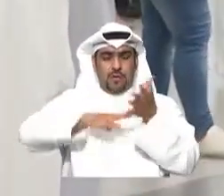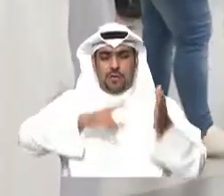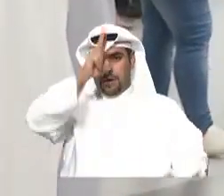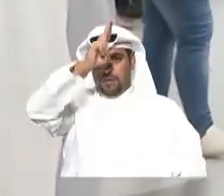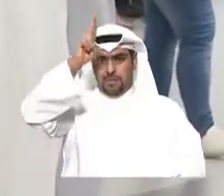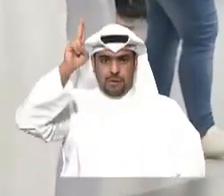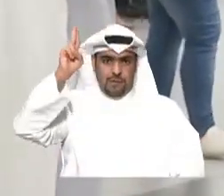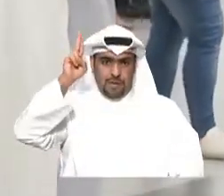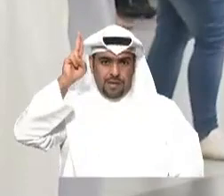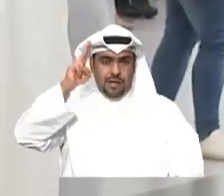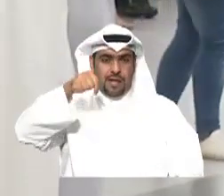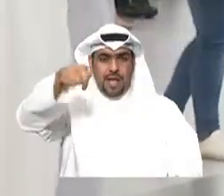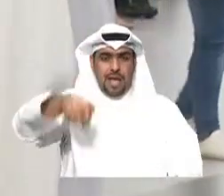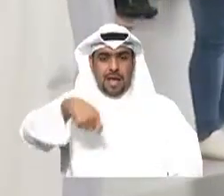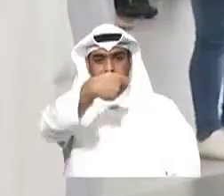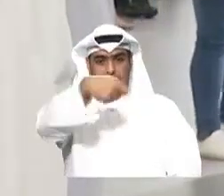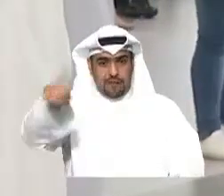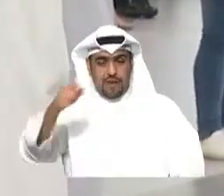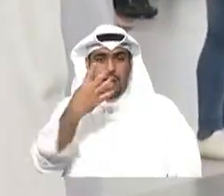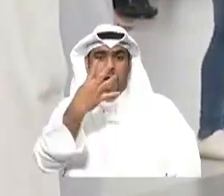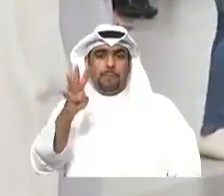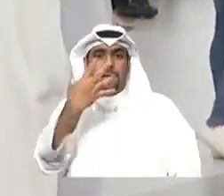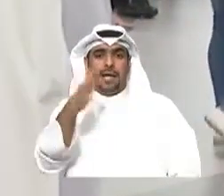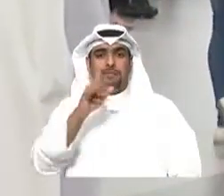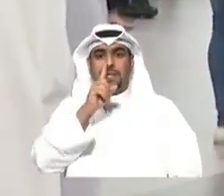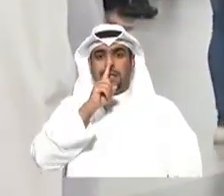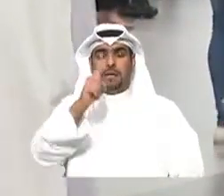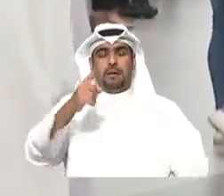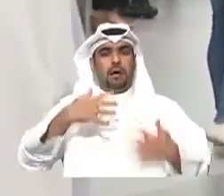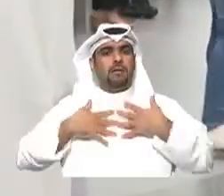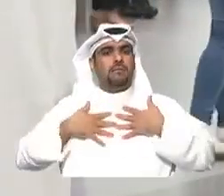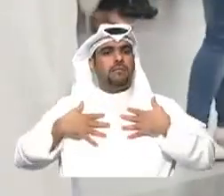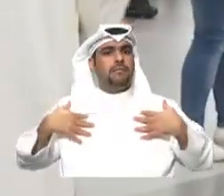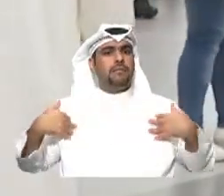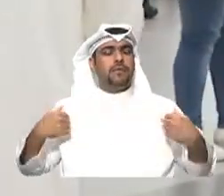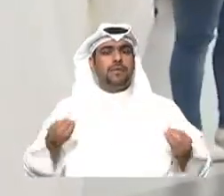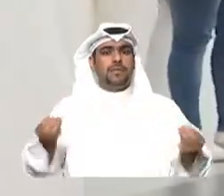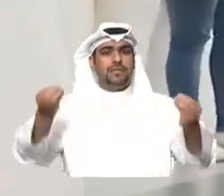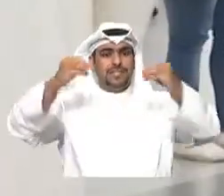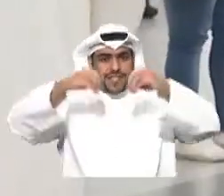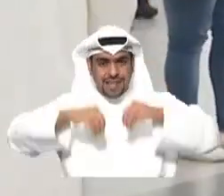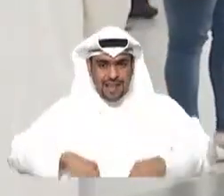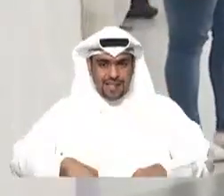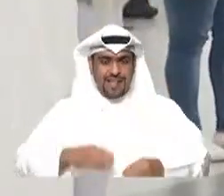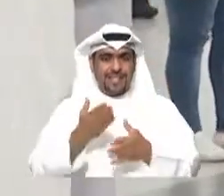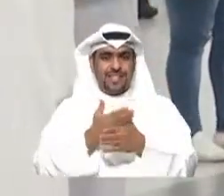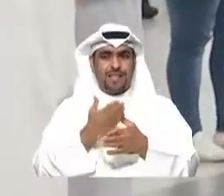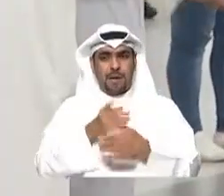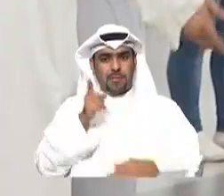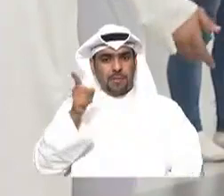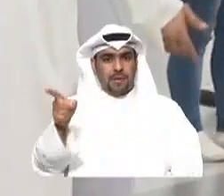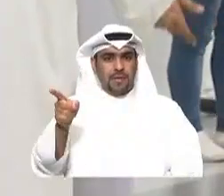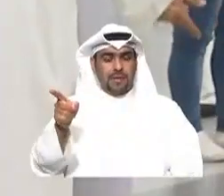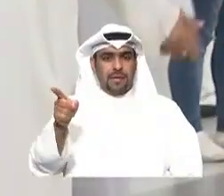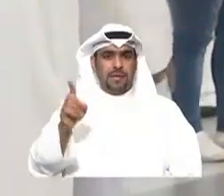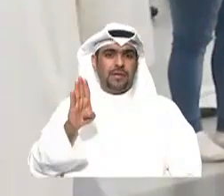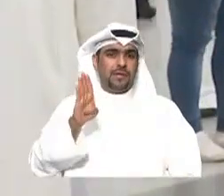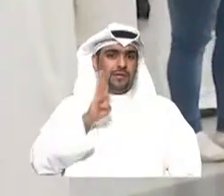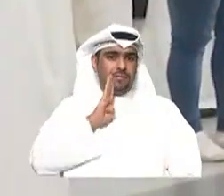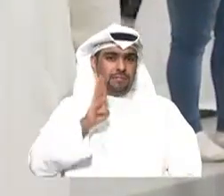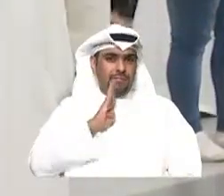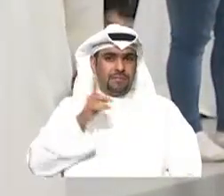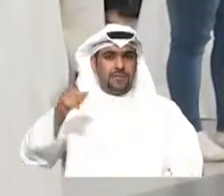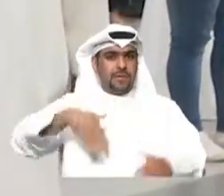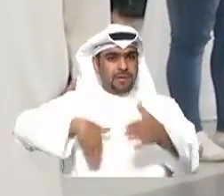في في مشاهدات هذه النجوم لان هذا ما راح تكرر مره ثانيه يعني دي بروين ولا ولا لوكاكولا